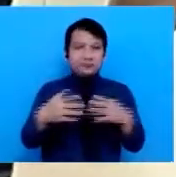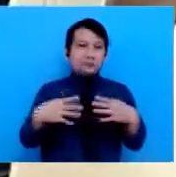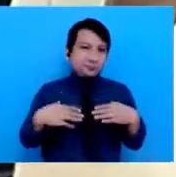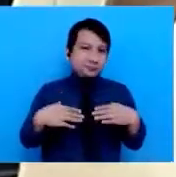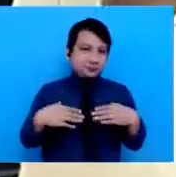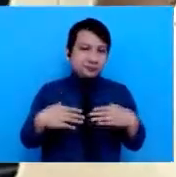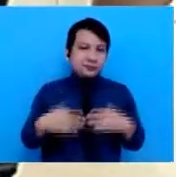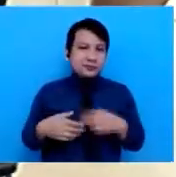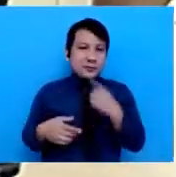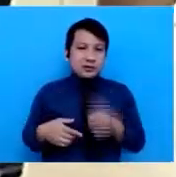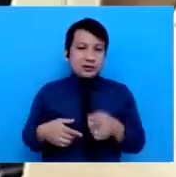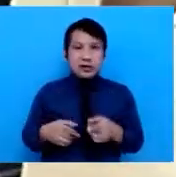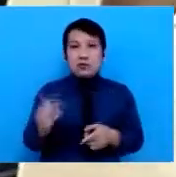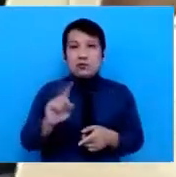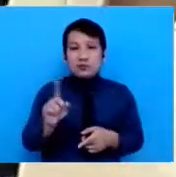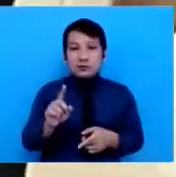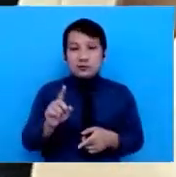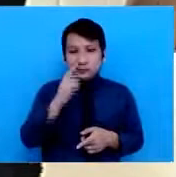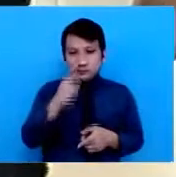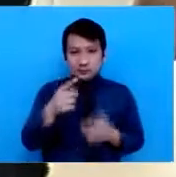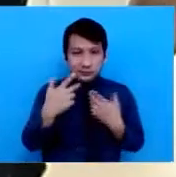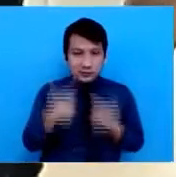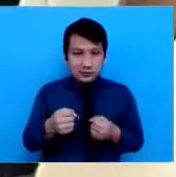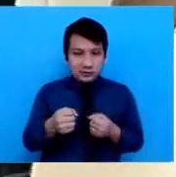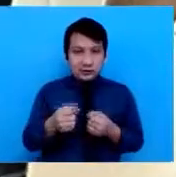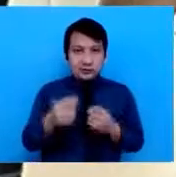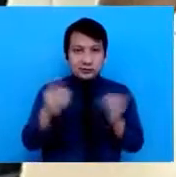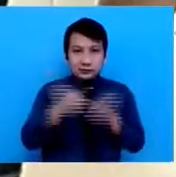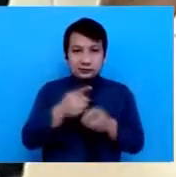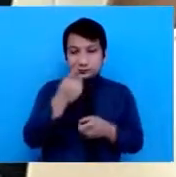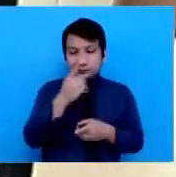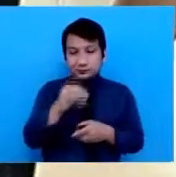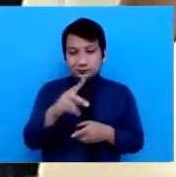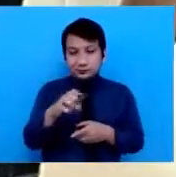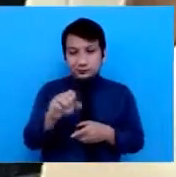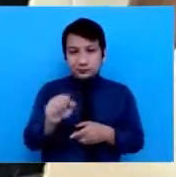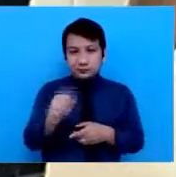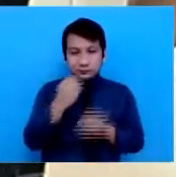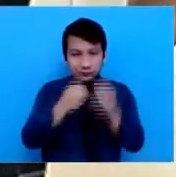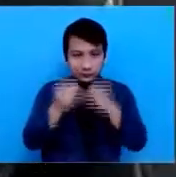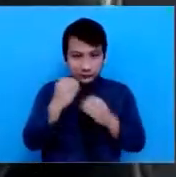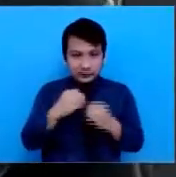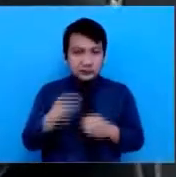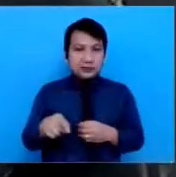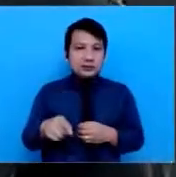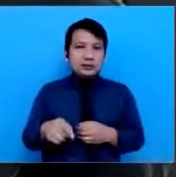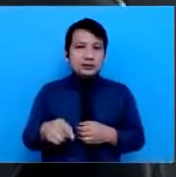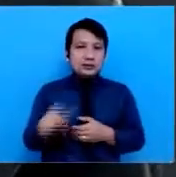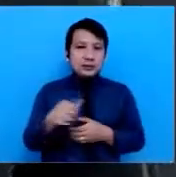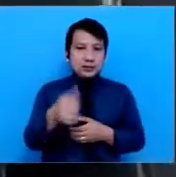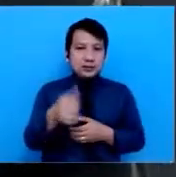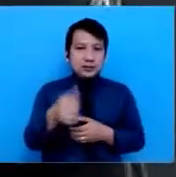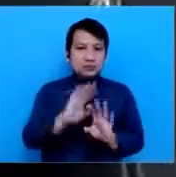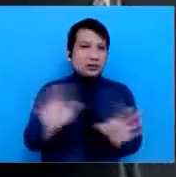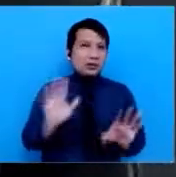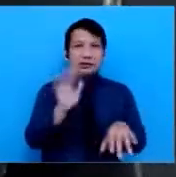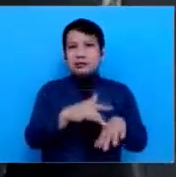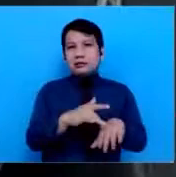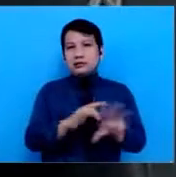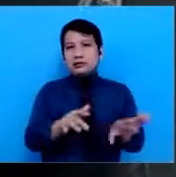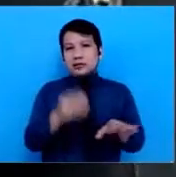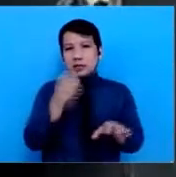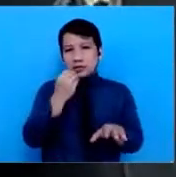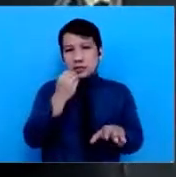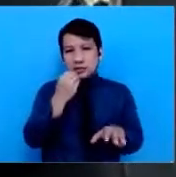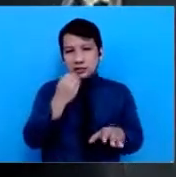Ang sekreto niya, healthy diet. Are you eating fast foods, alcohol intake, junk food? Are you eating enough whole